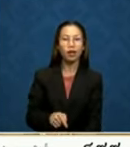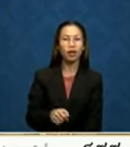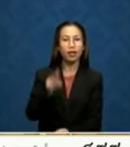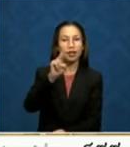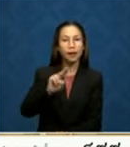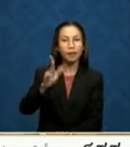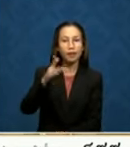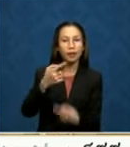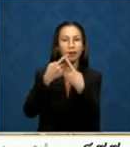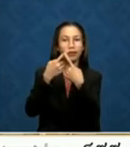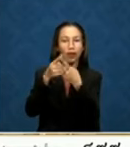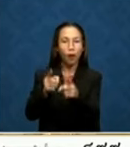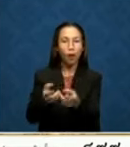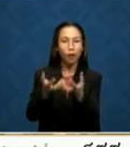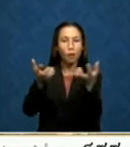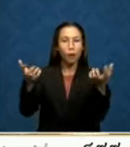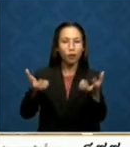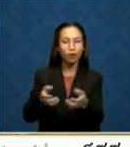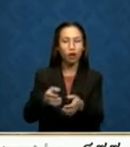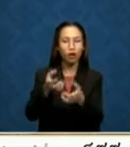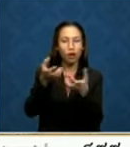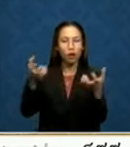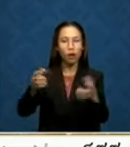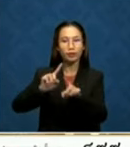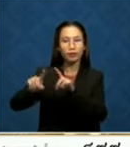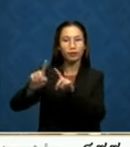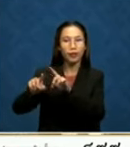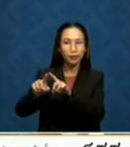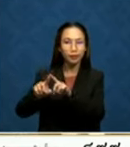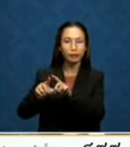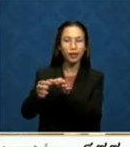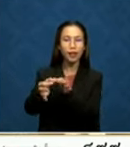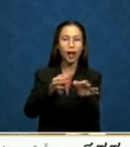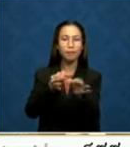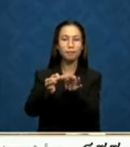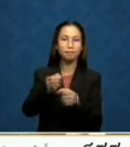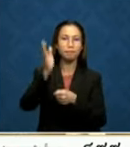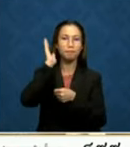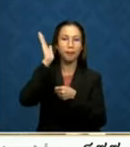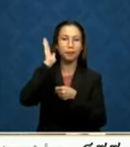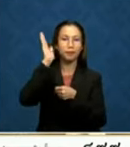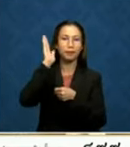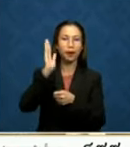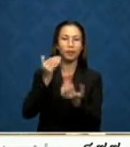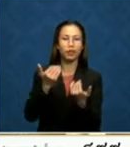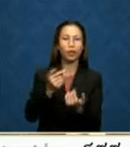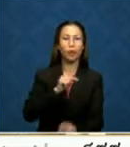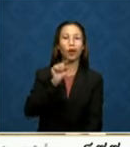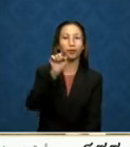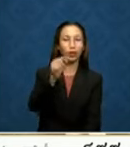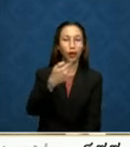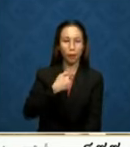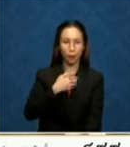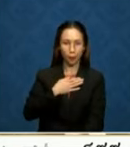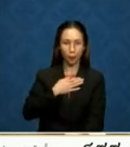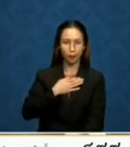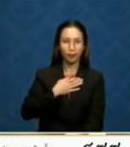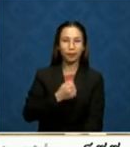วันนี้ใช้อาวุธทางการอภิปรายทางการชี้แจงระหว่างท่านกับผมนี่เป็น